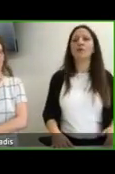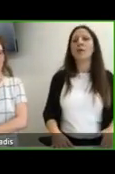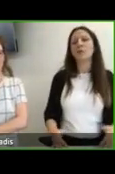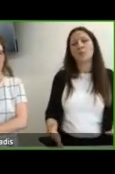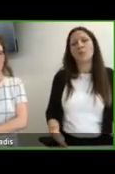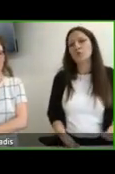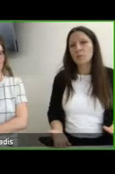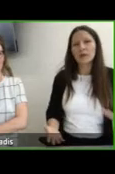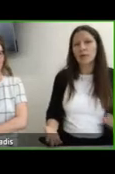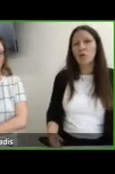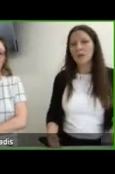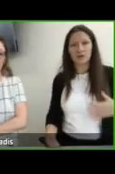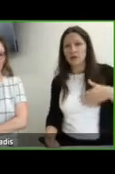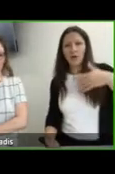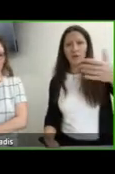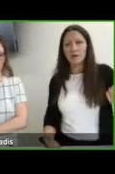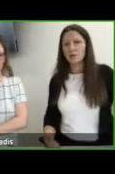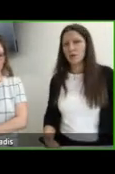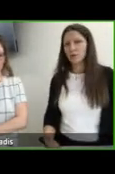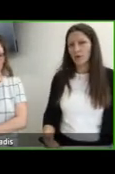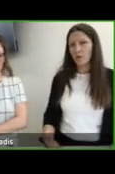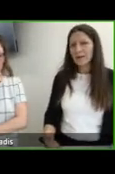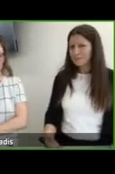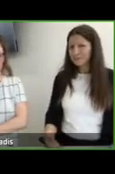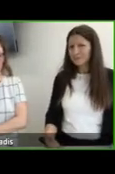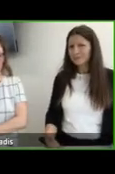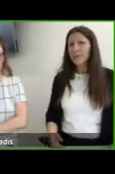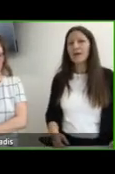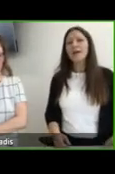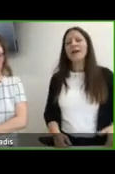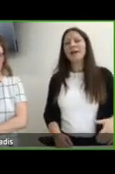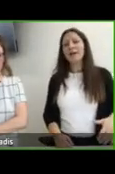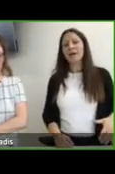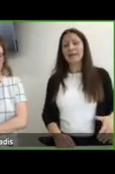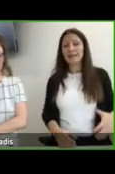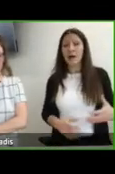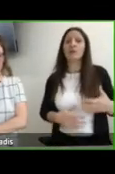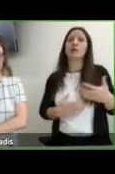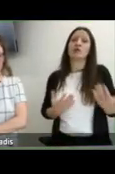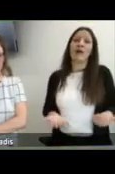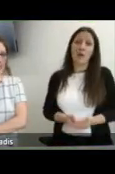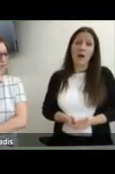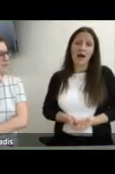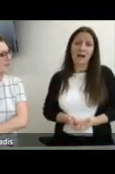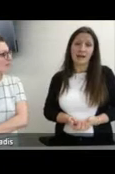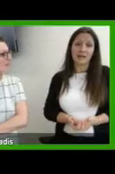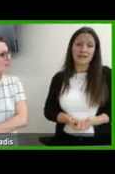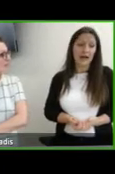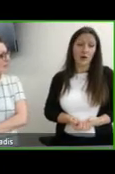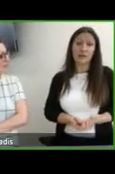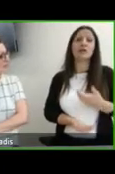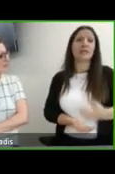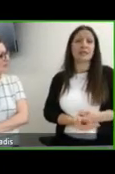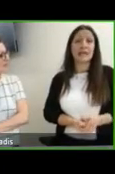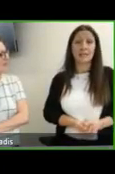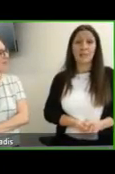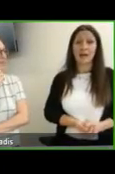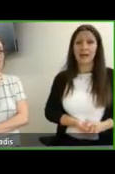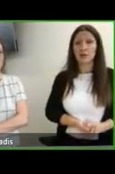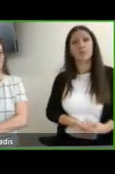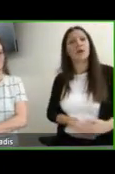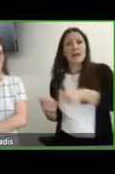encore une fois, ne me joue pas des tours parce que j'ai confiance aux gens autour de moi. Et donc, je vais avoir tendance à accorder du crédit à